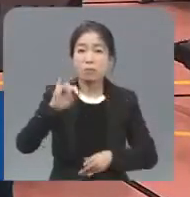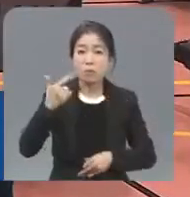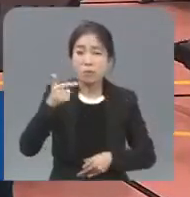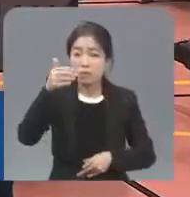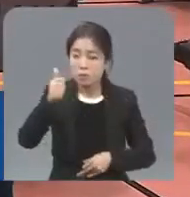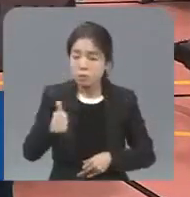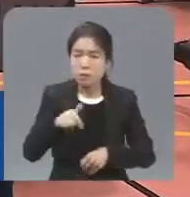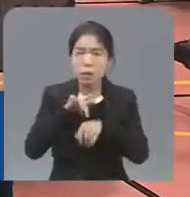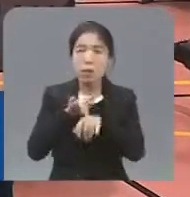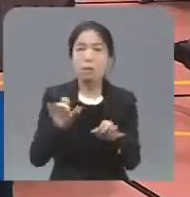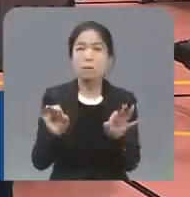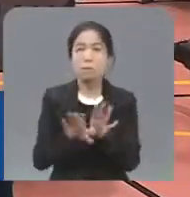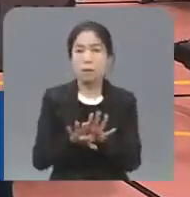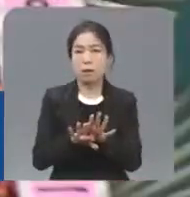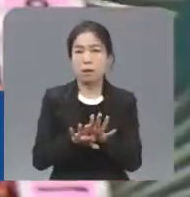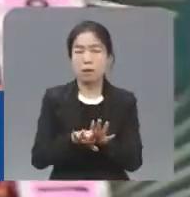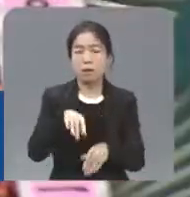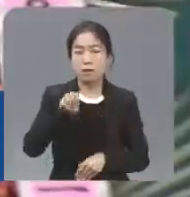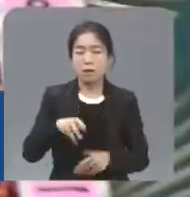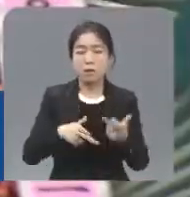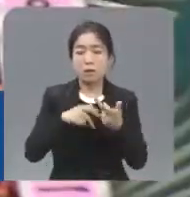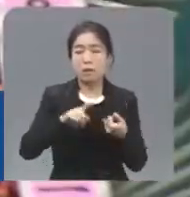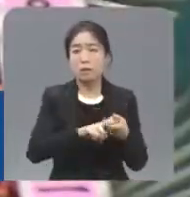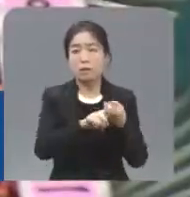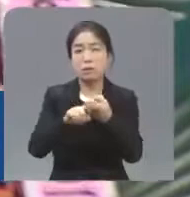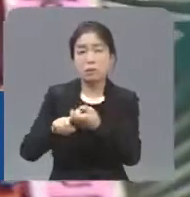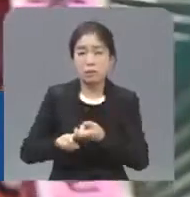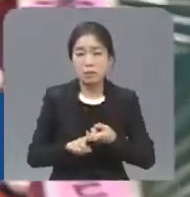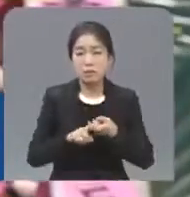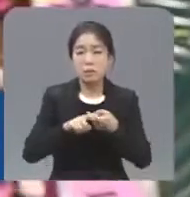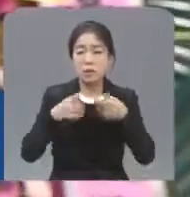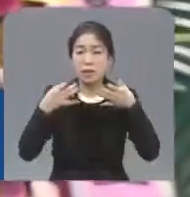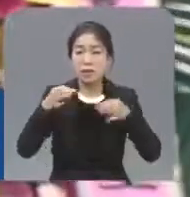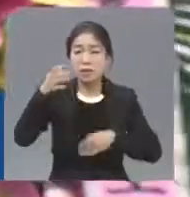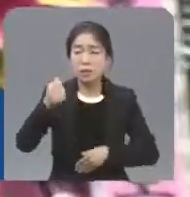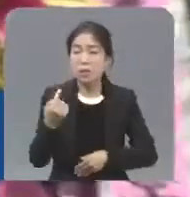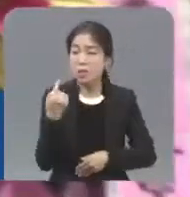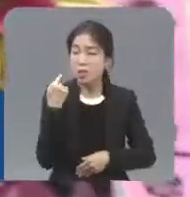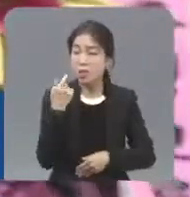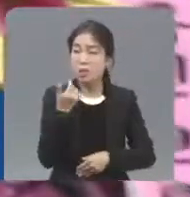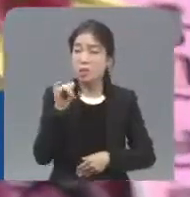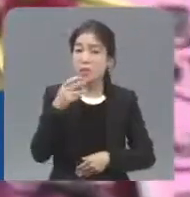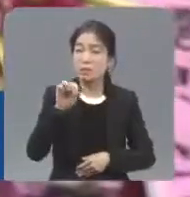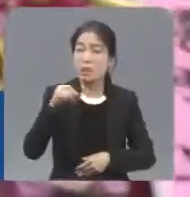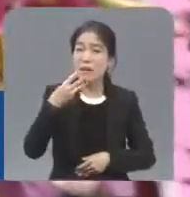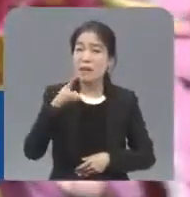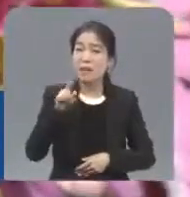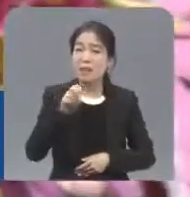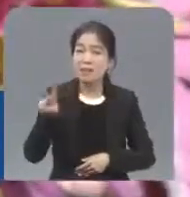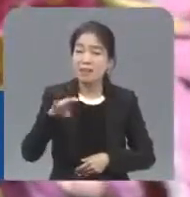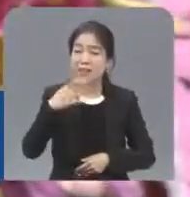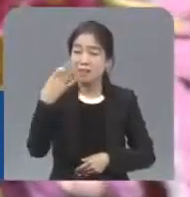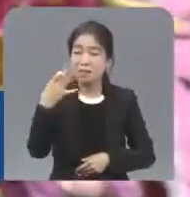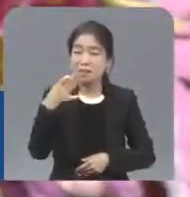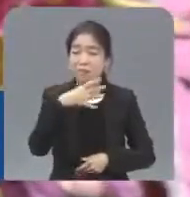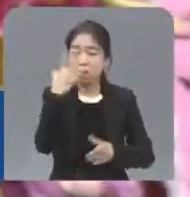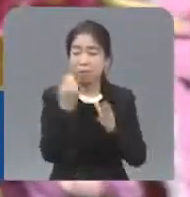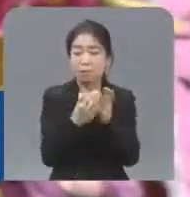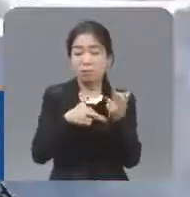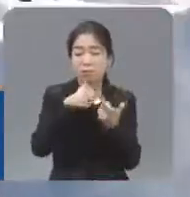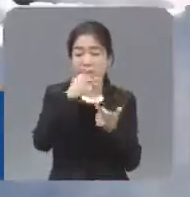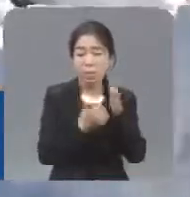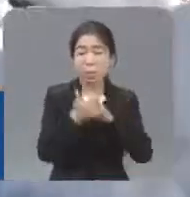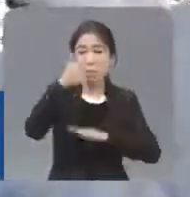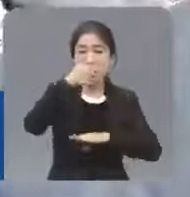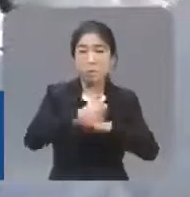실종됐습니다. 광주 산악연맹은 김홍빈 대장이 어제 히말라야 브로드피크에서 14좌 완등을